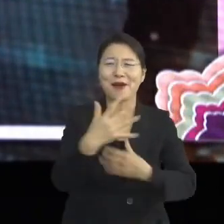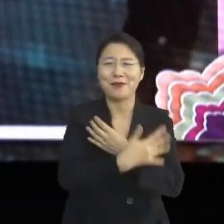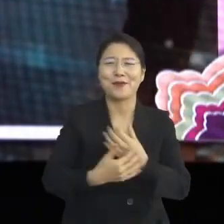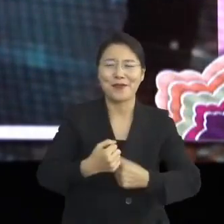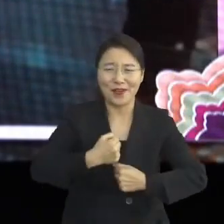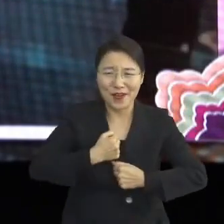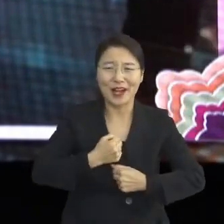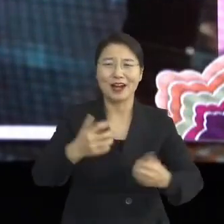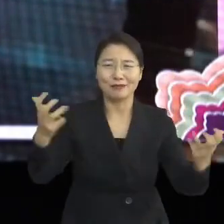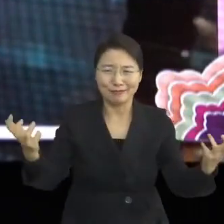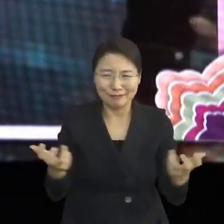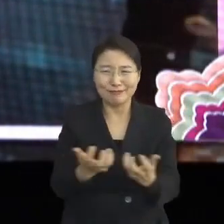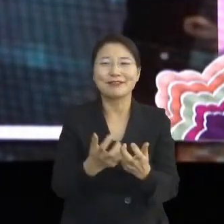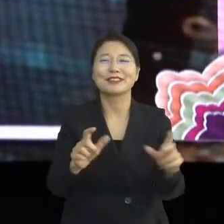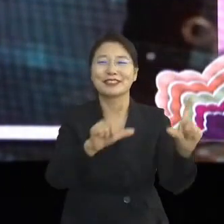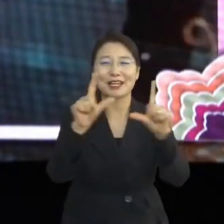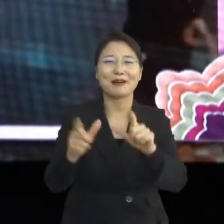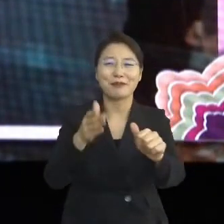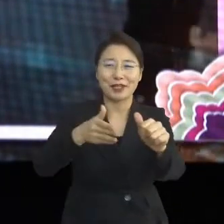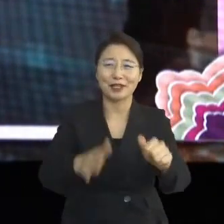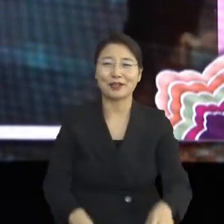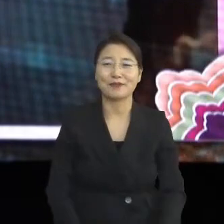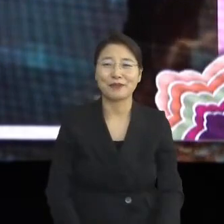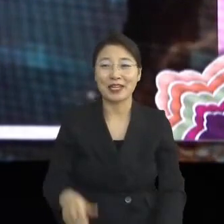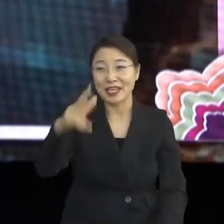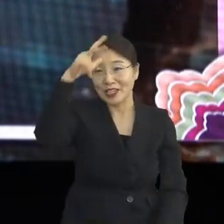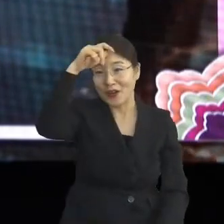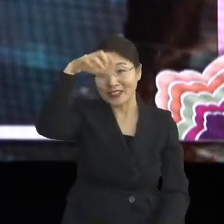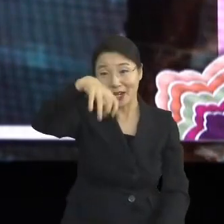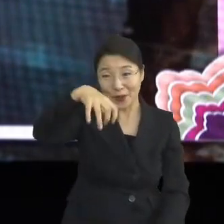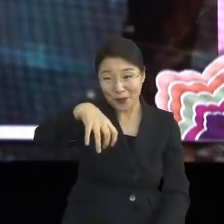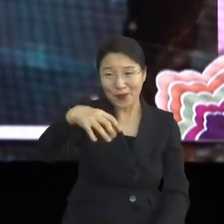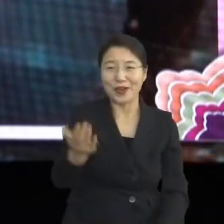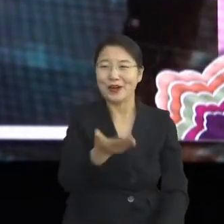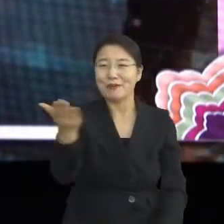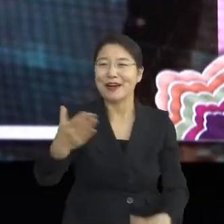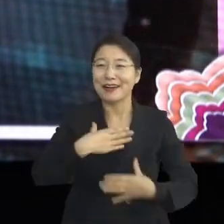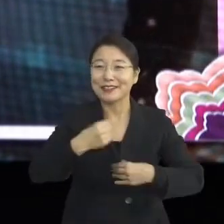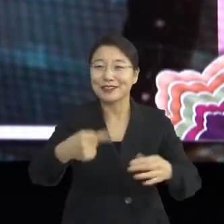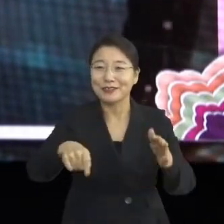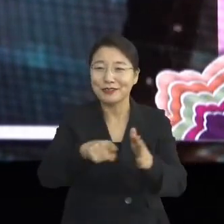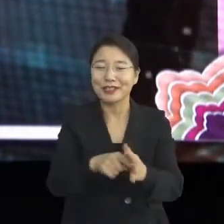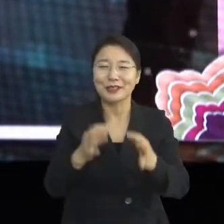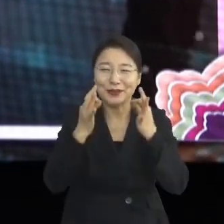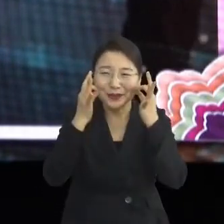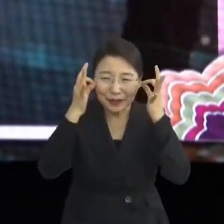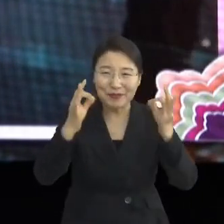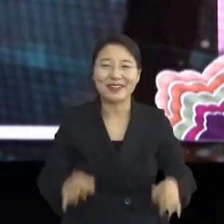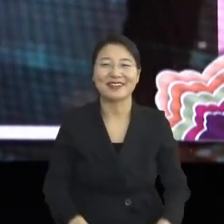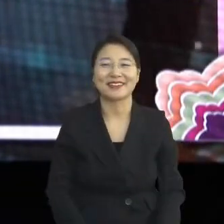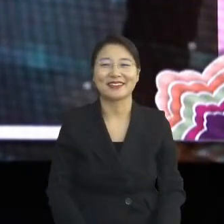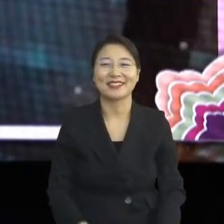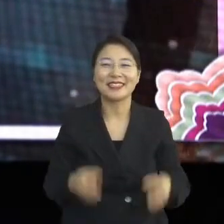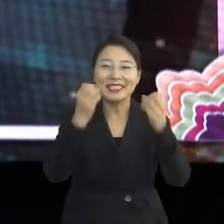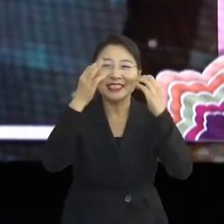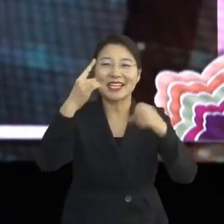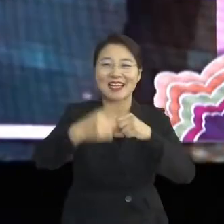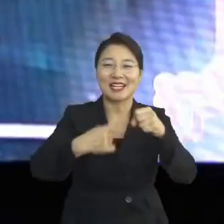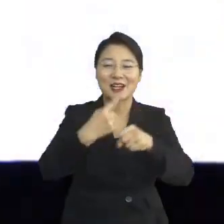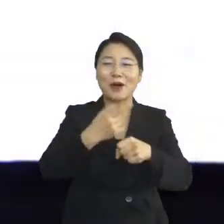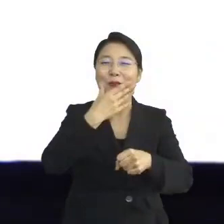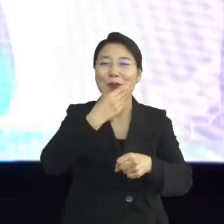한 해 보내시기 바랍니다. 저희 동대문경찰서도 여러분의 안전을 위해 열심히 달리겠습니다. 새해 복 많이 받으세요.